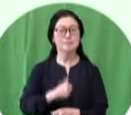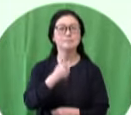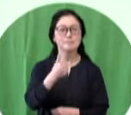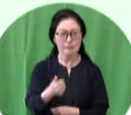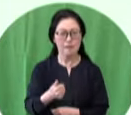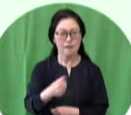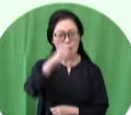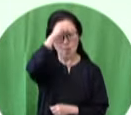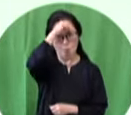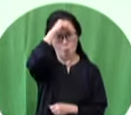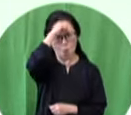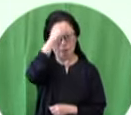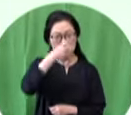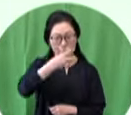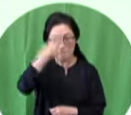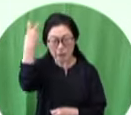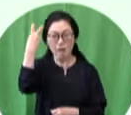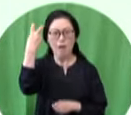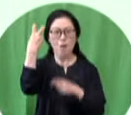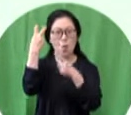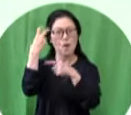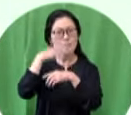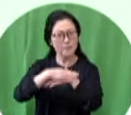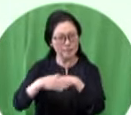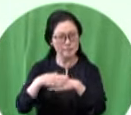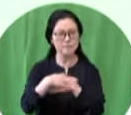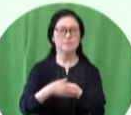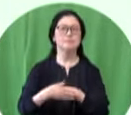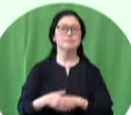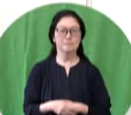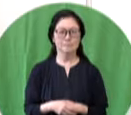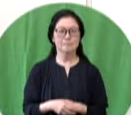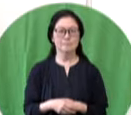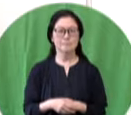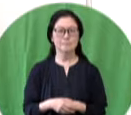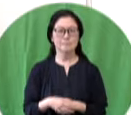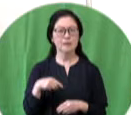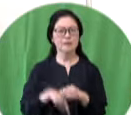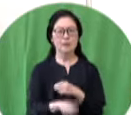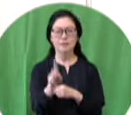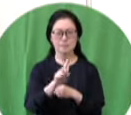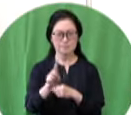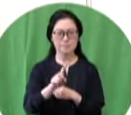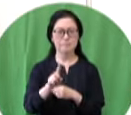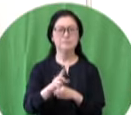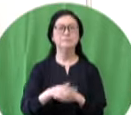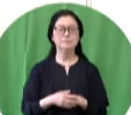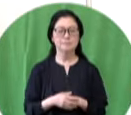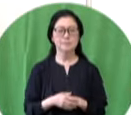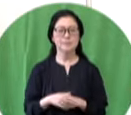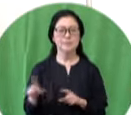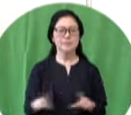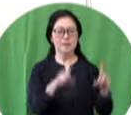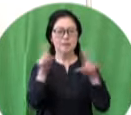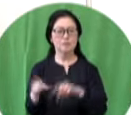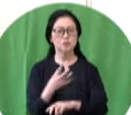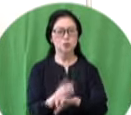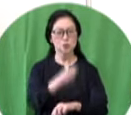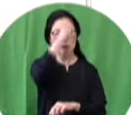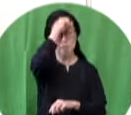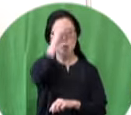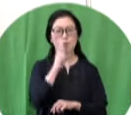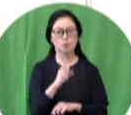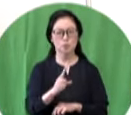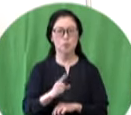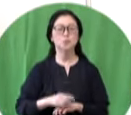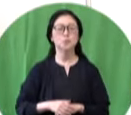し病気を早期発見することが大切です。 心筋梗塞の原因にはまず生活習